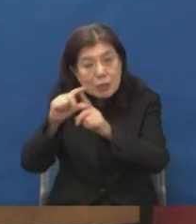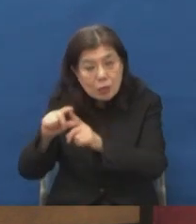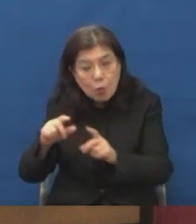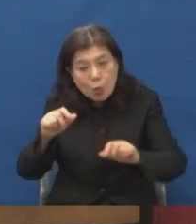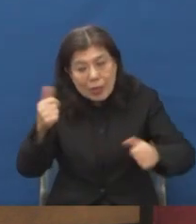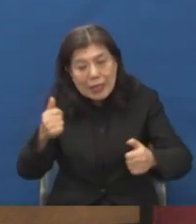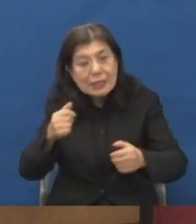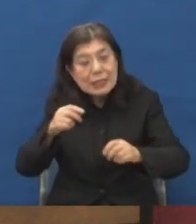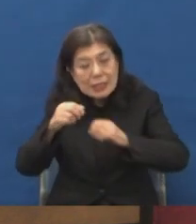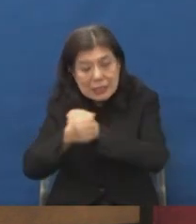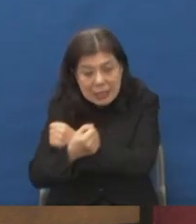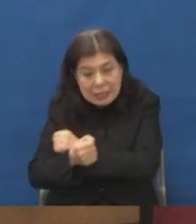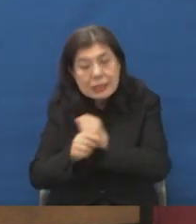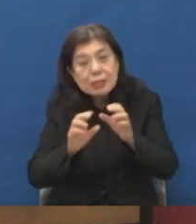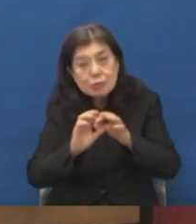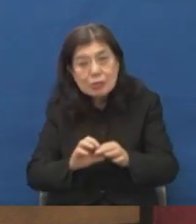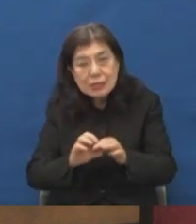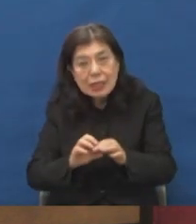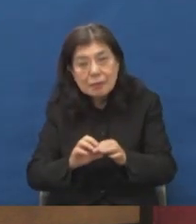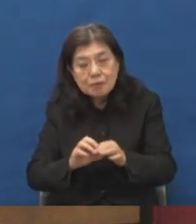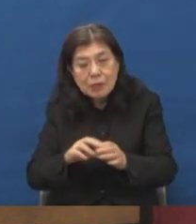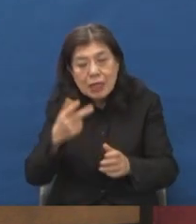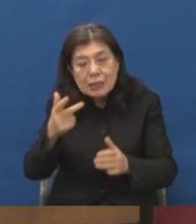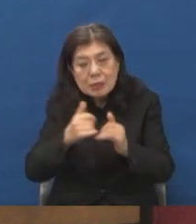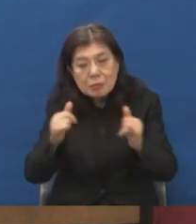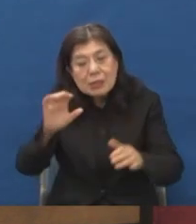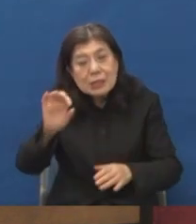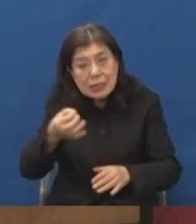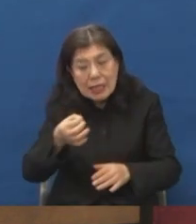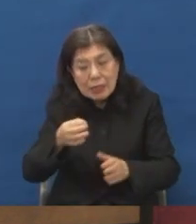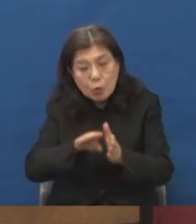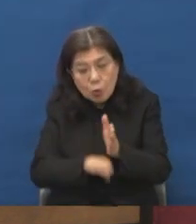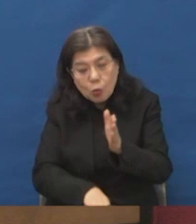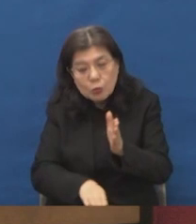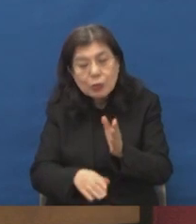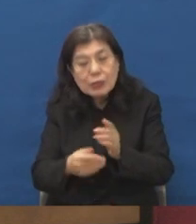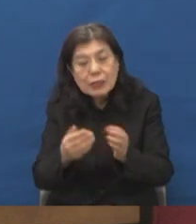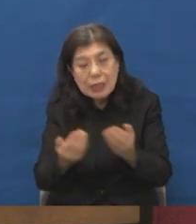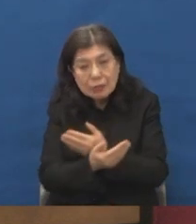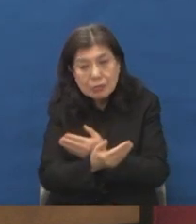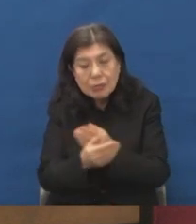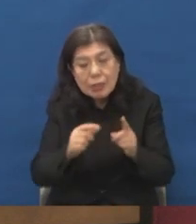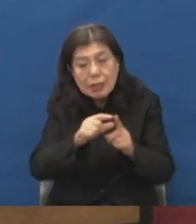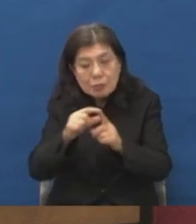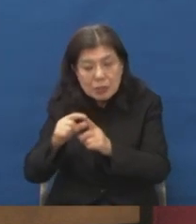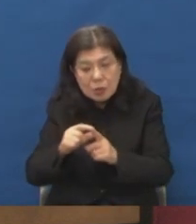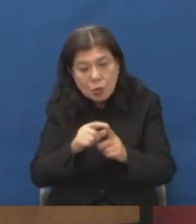例において個人市民税の控除対象となる NPO 法人としての指定を解除しよう